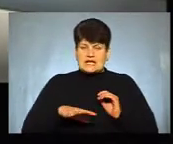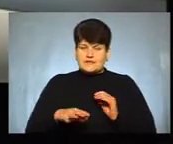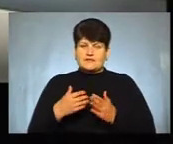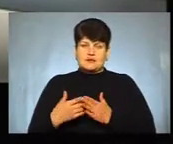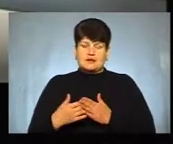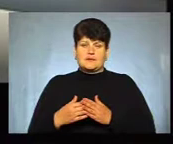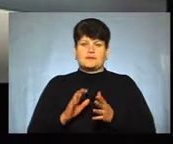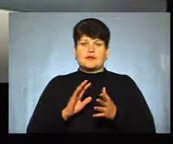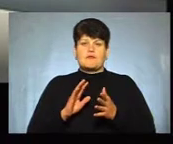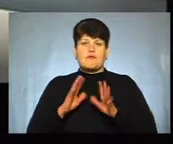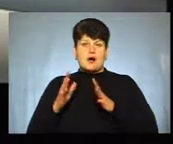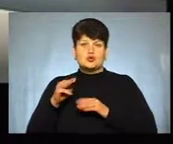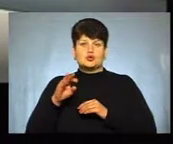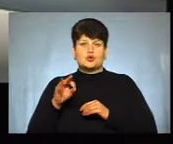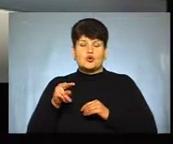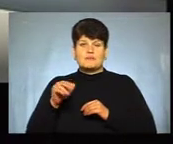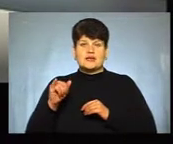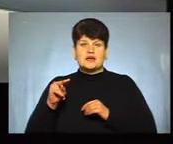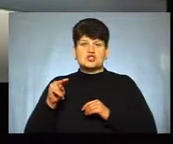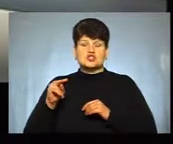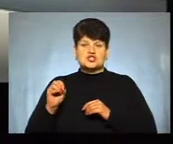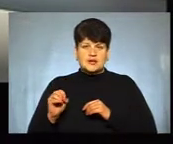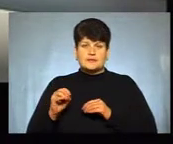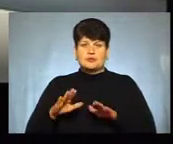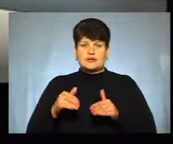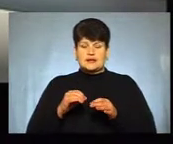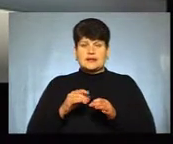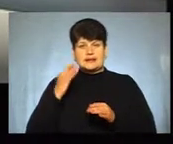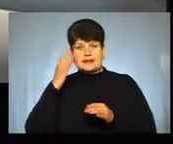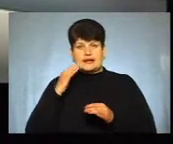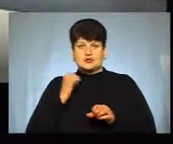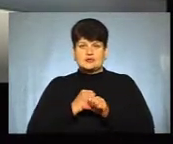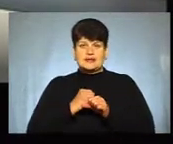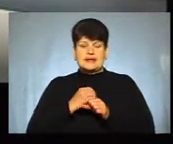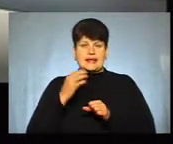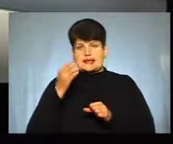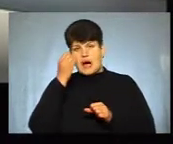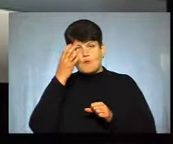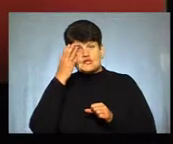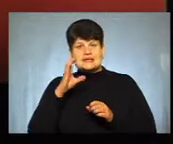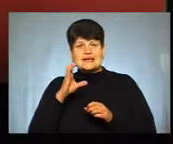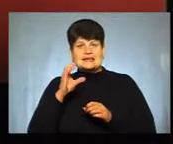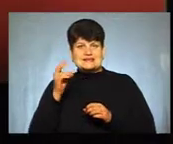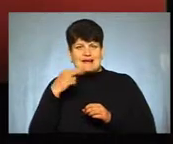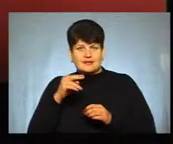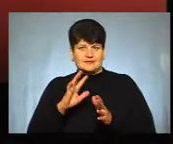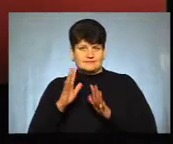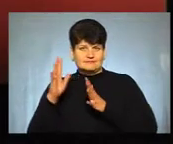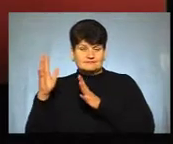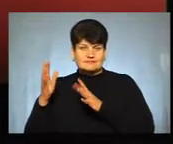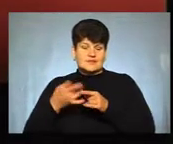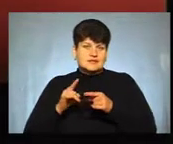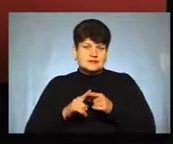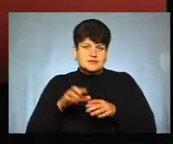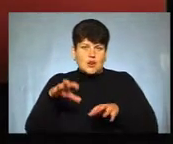наприклад, в парку Топільчі один з авторів проєкту подав ідею облаштувати японський сад. Тобто, фактично, локацію з їхніми оцими